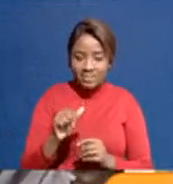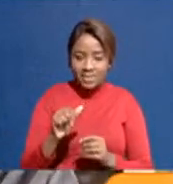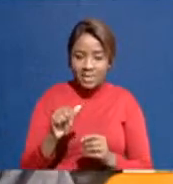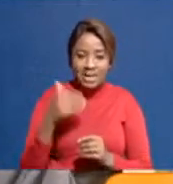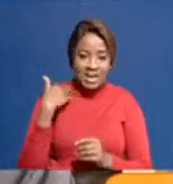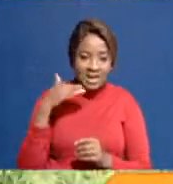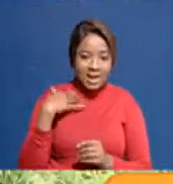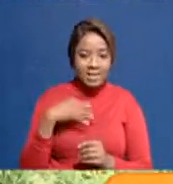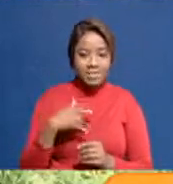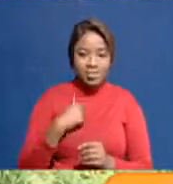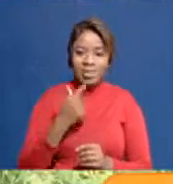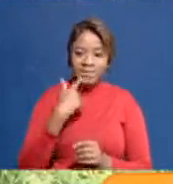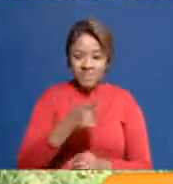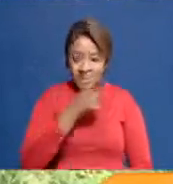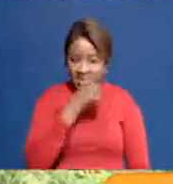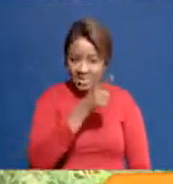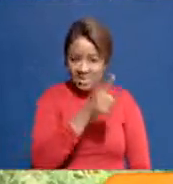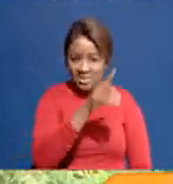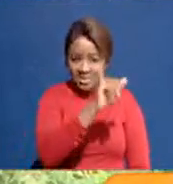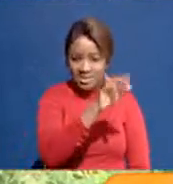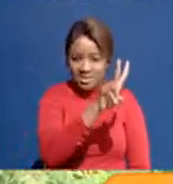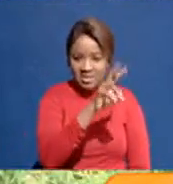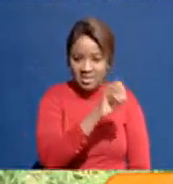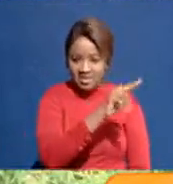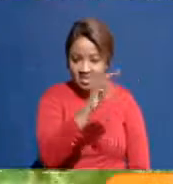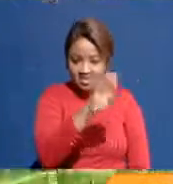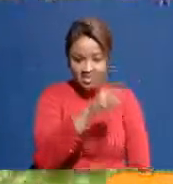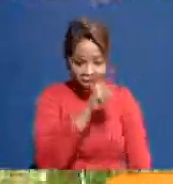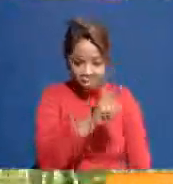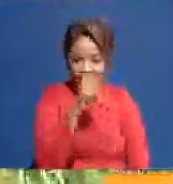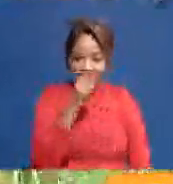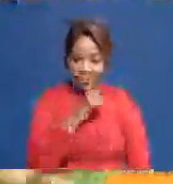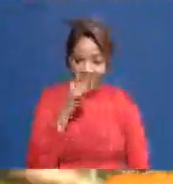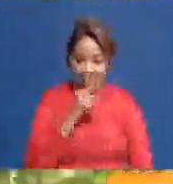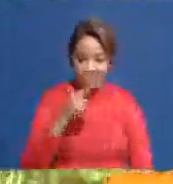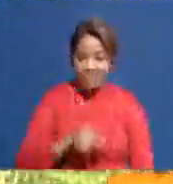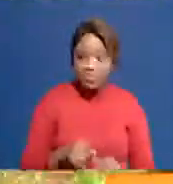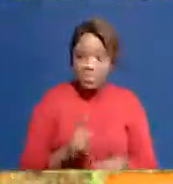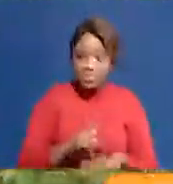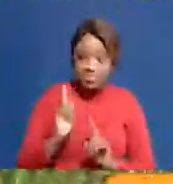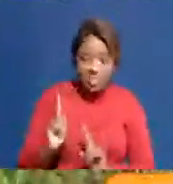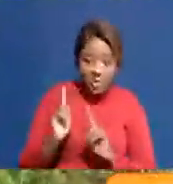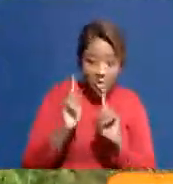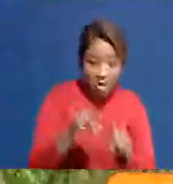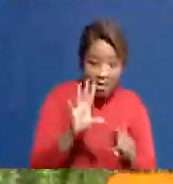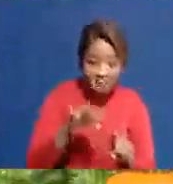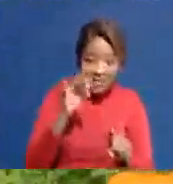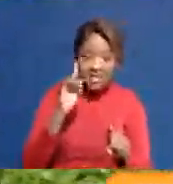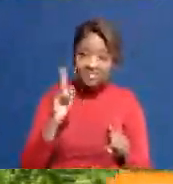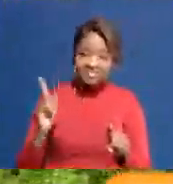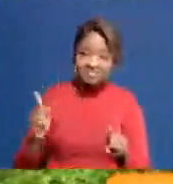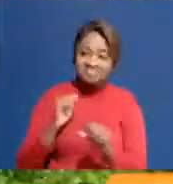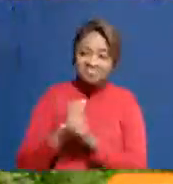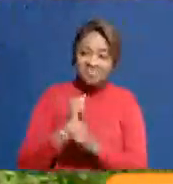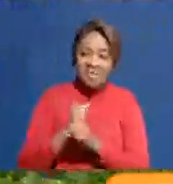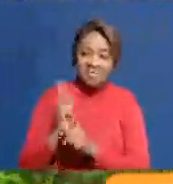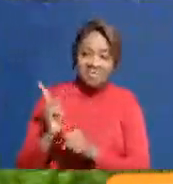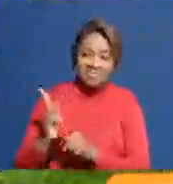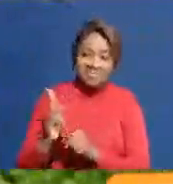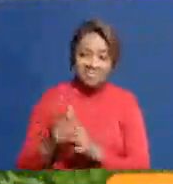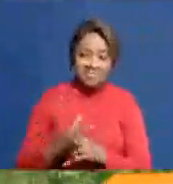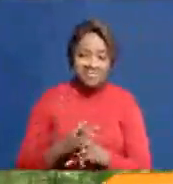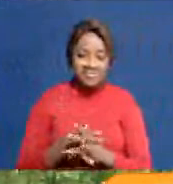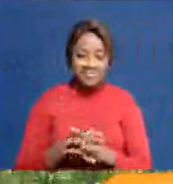the most wanted. Tulipozuru kwake, alikuwa katika harakati za kupalilia shamba lake hili la mboga na nyanya. Kando na